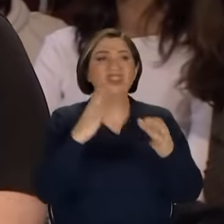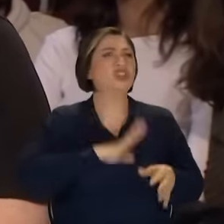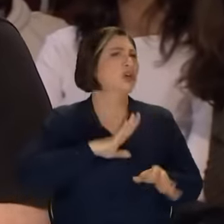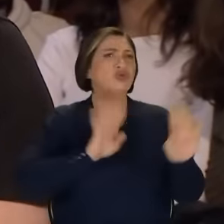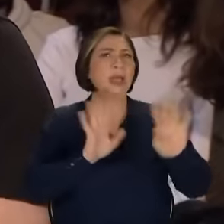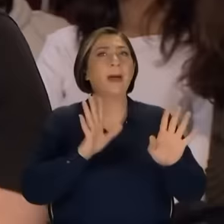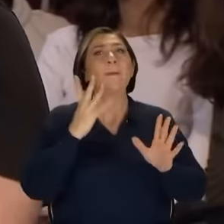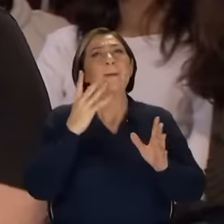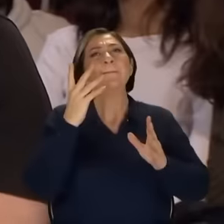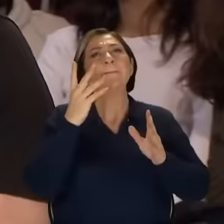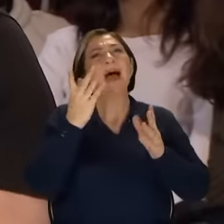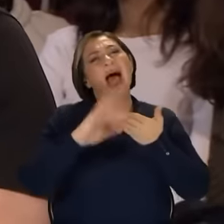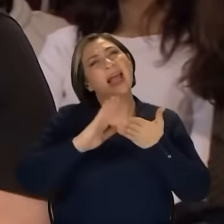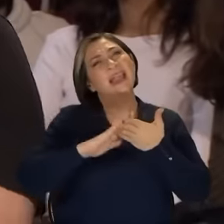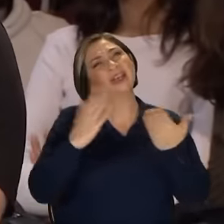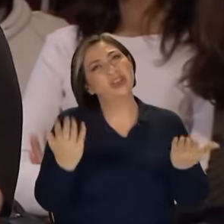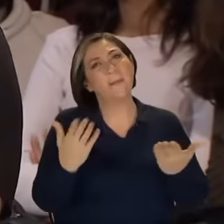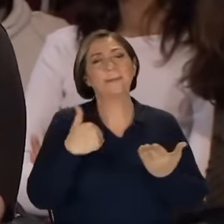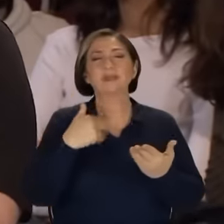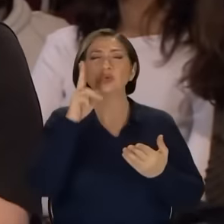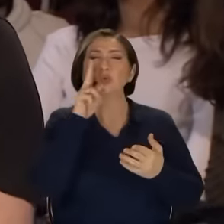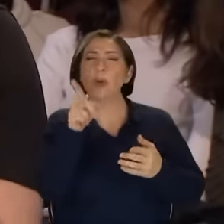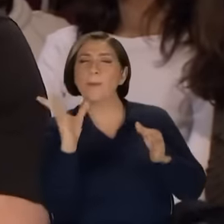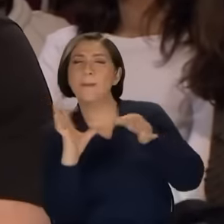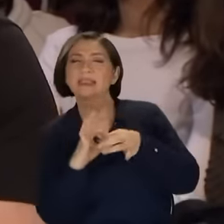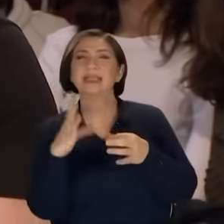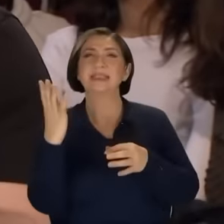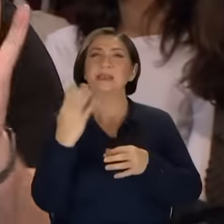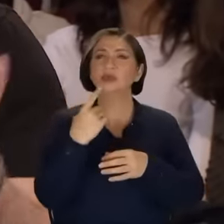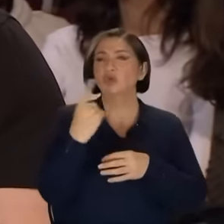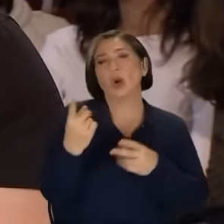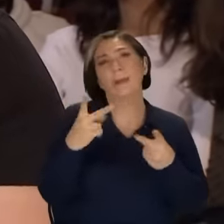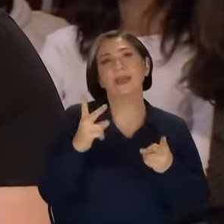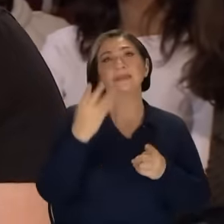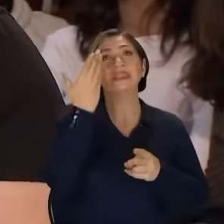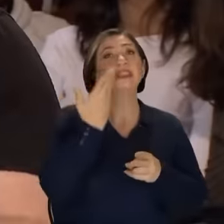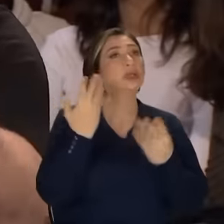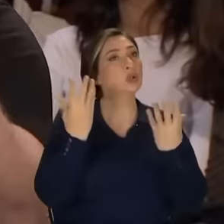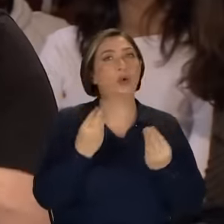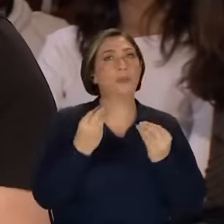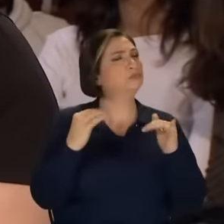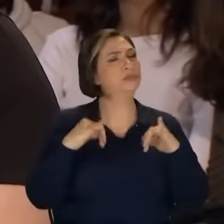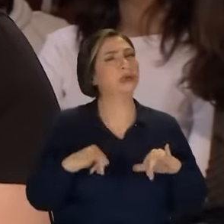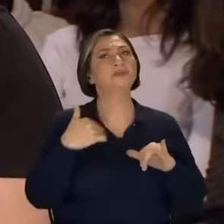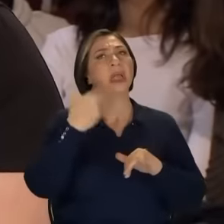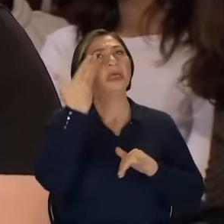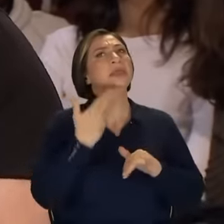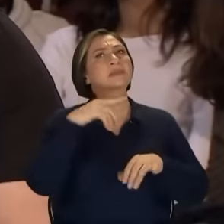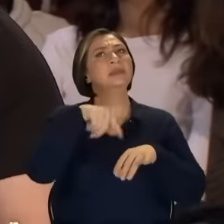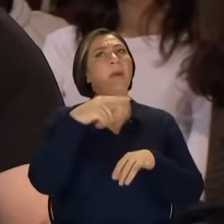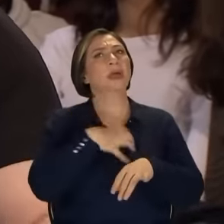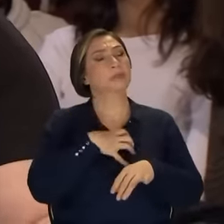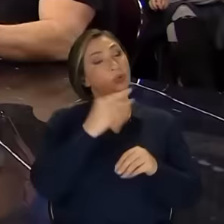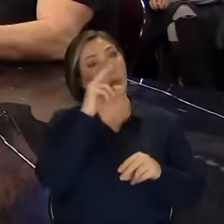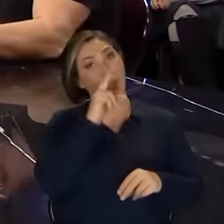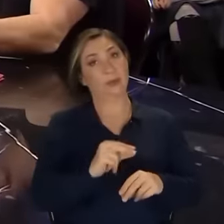filmden. Yalnızca böyle arkadaşça ya bence sonunu şöyle bağlasam falan gibi şeyler söyleyebilirim. Seyirci olarak müsteriyim yani. İzlediğim zaman kendimi